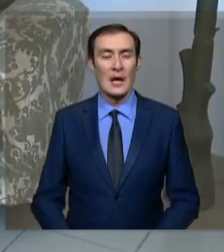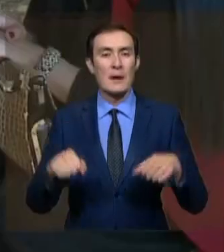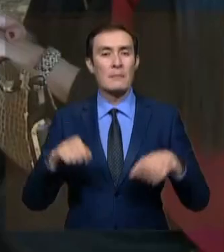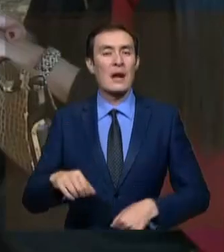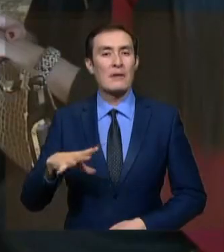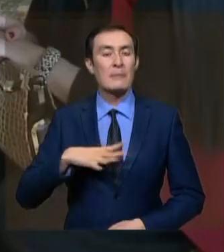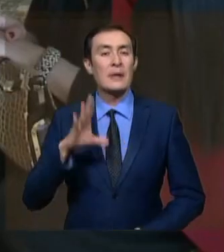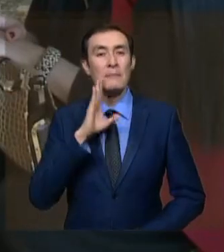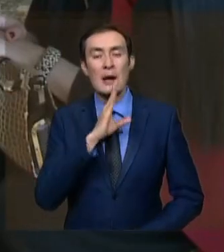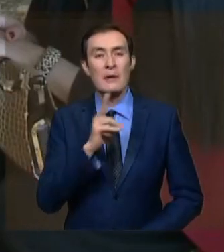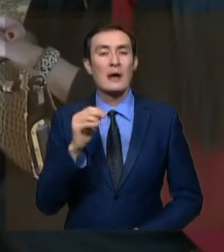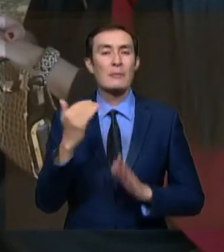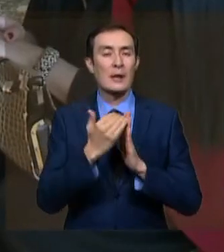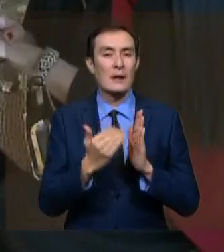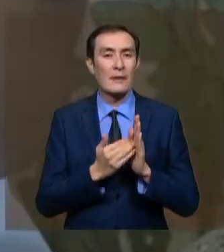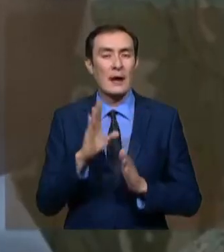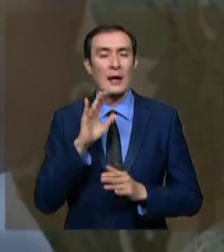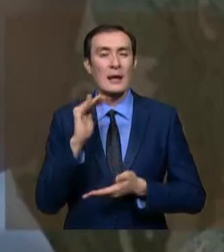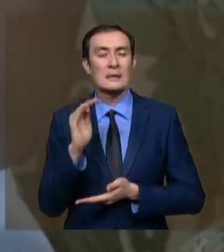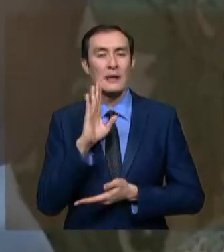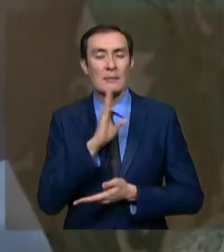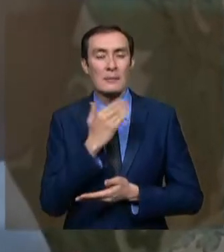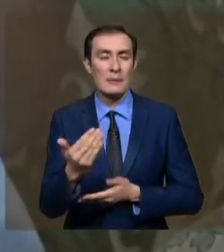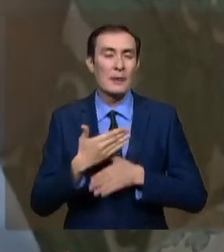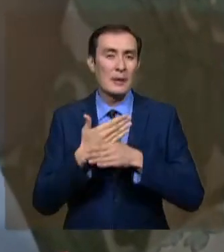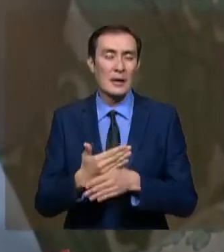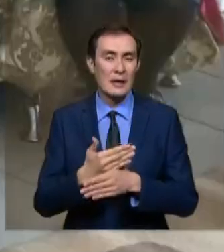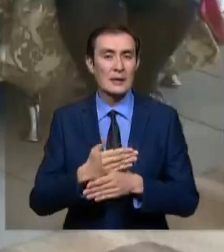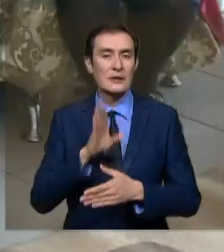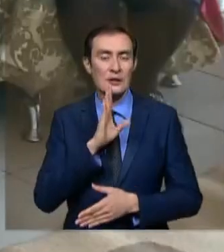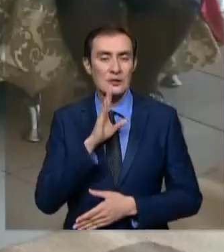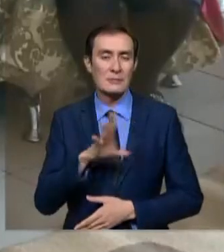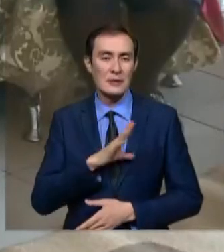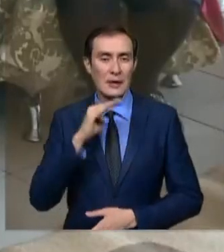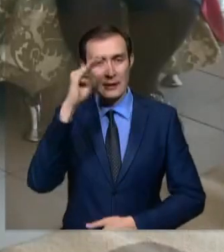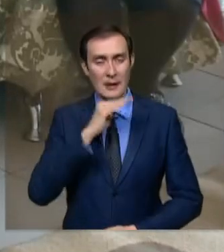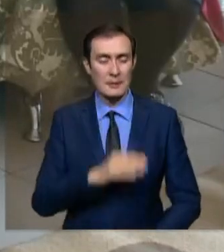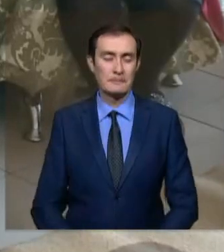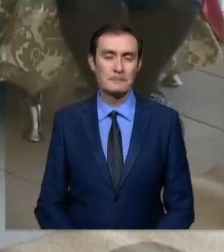Право быть мамой. Как программа Аңсаған Саби помогает бесплодным казахстанцам стать родителями.